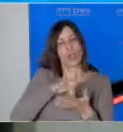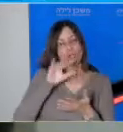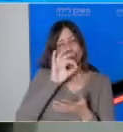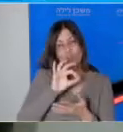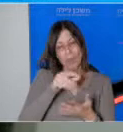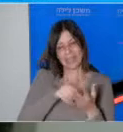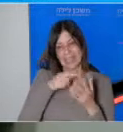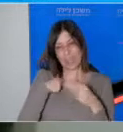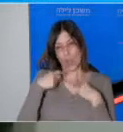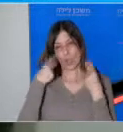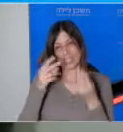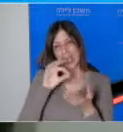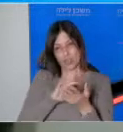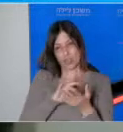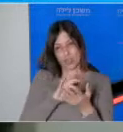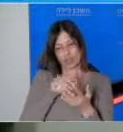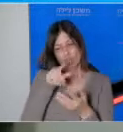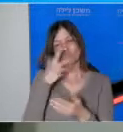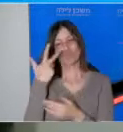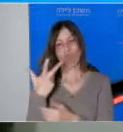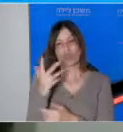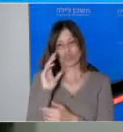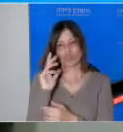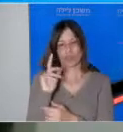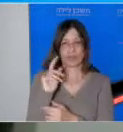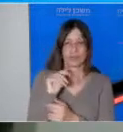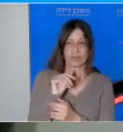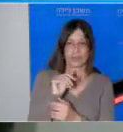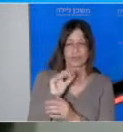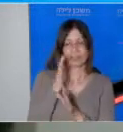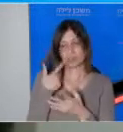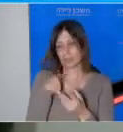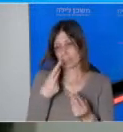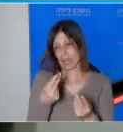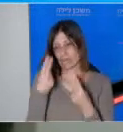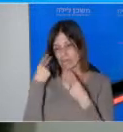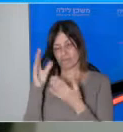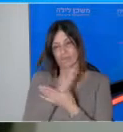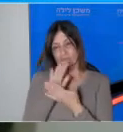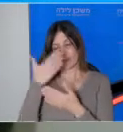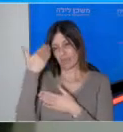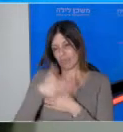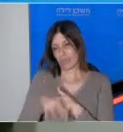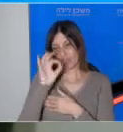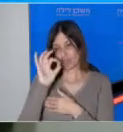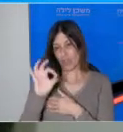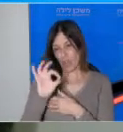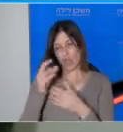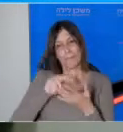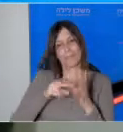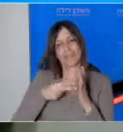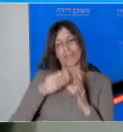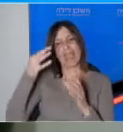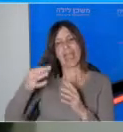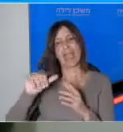אני חוזר, הציון שלו הוא 3, אבל אם נחזור להחלטה אולי האחרונה שלו על מתווה